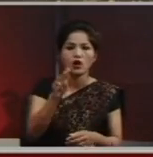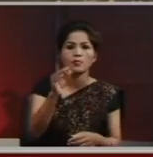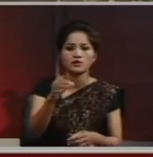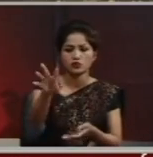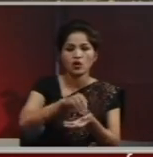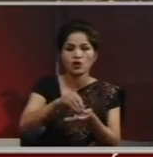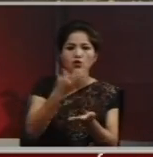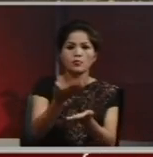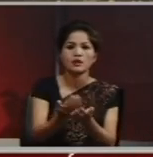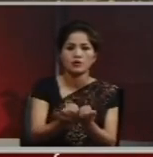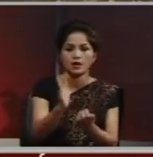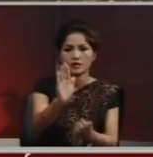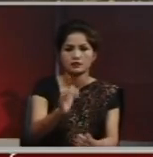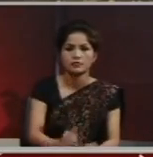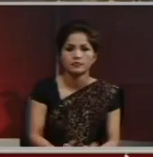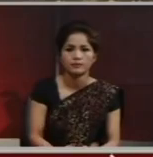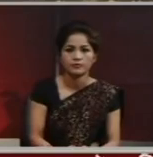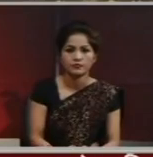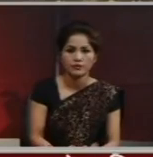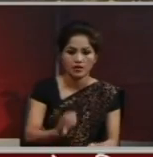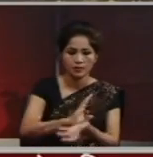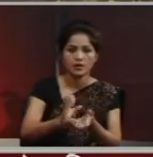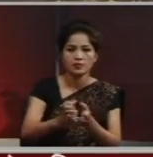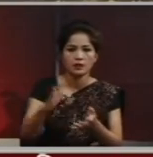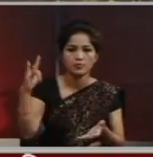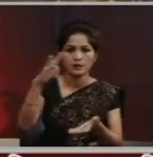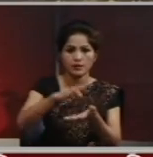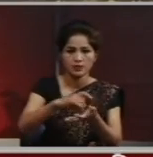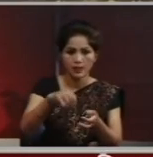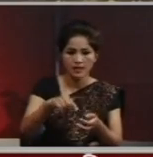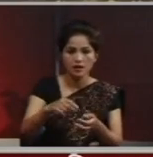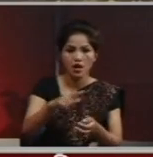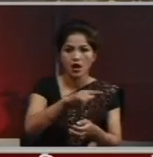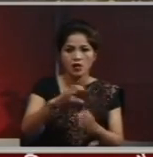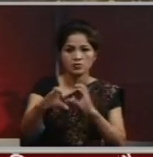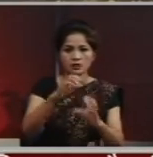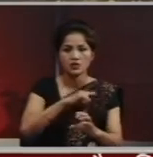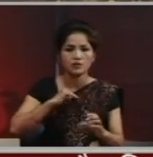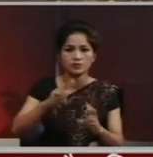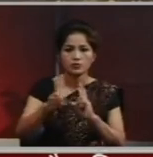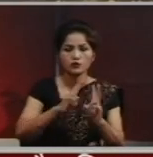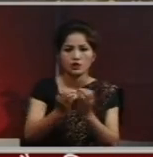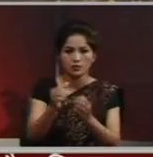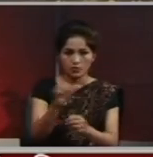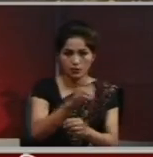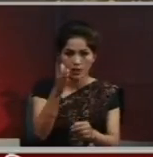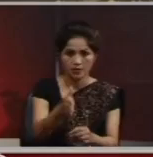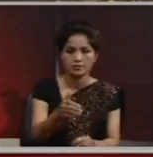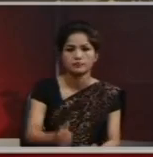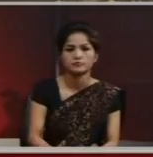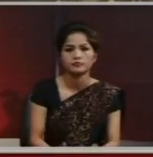गर्न प्रस्ताव गरेका छन्। विराटनगर विमानस्थलमा आज सञ्चारकर्मीसँग कुराकानी गर्दै